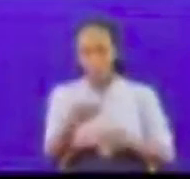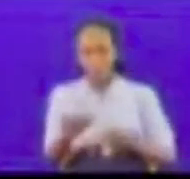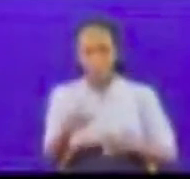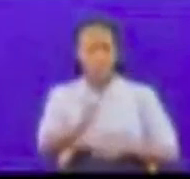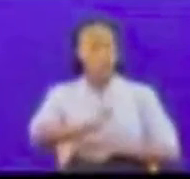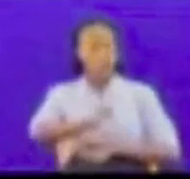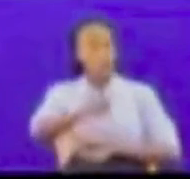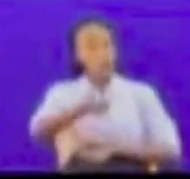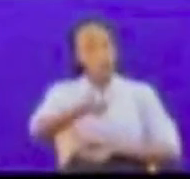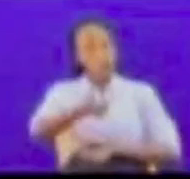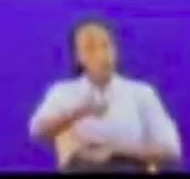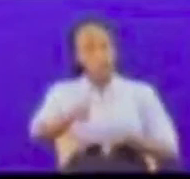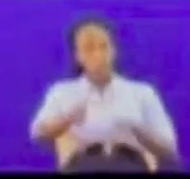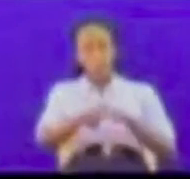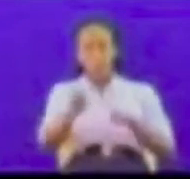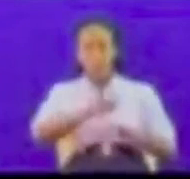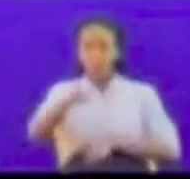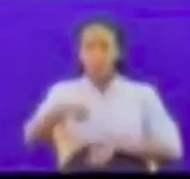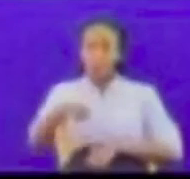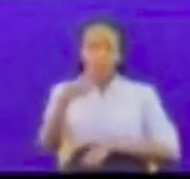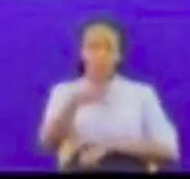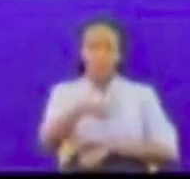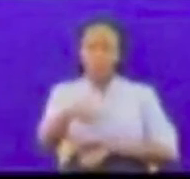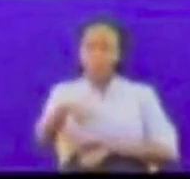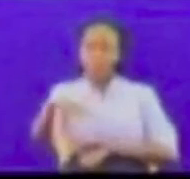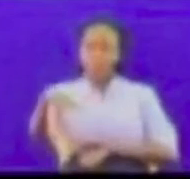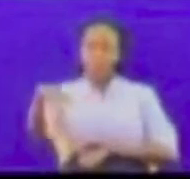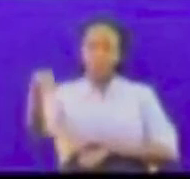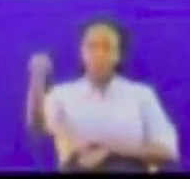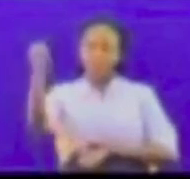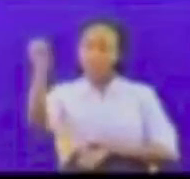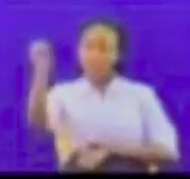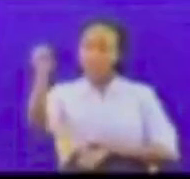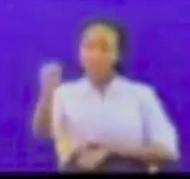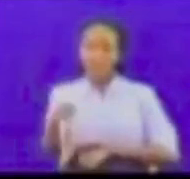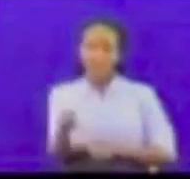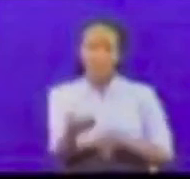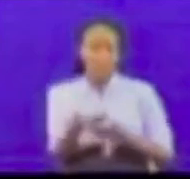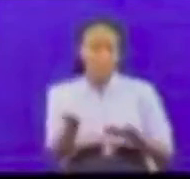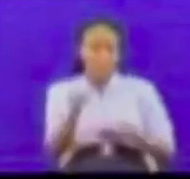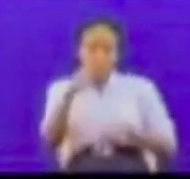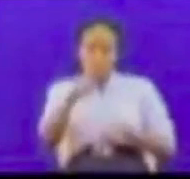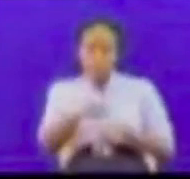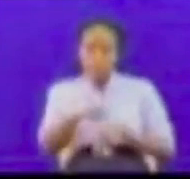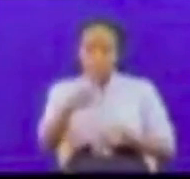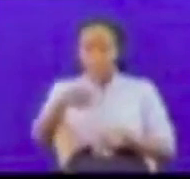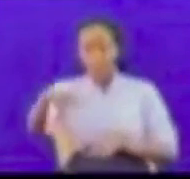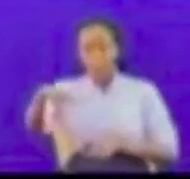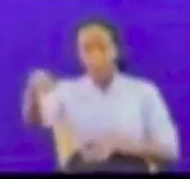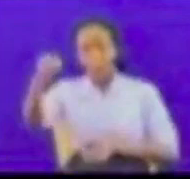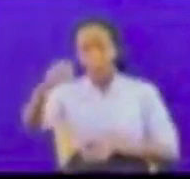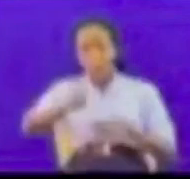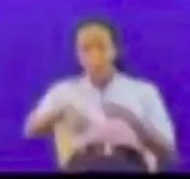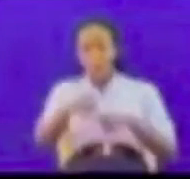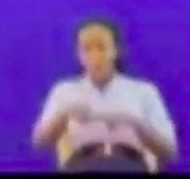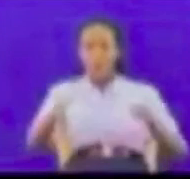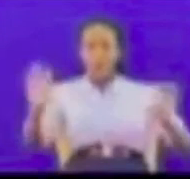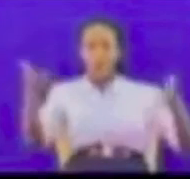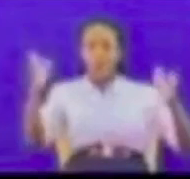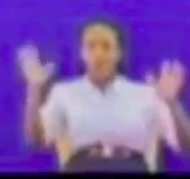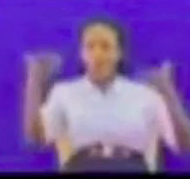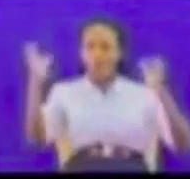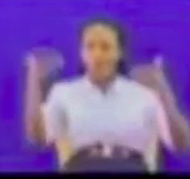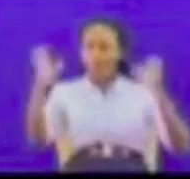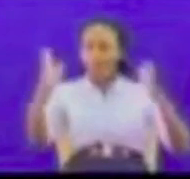yetu uweze kutoka, na wakati akitoka basi tumpigie makofi ya kumtakia kila la heri